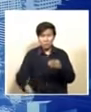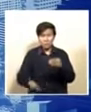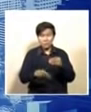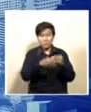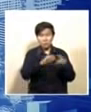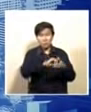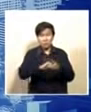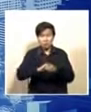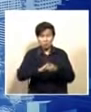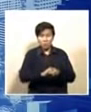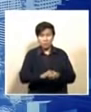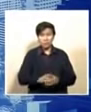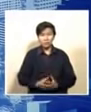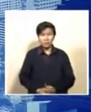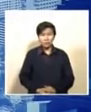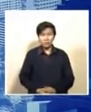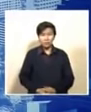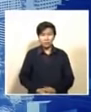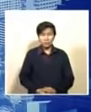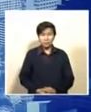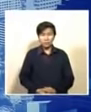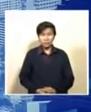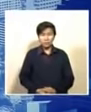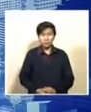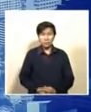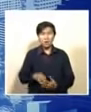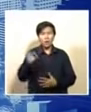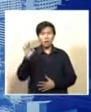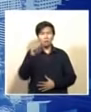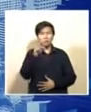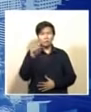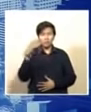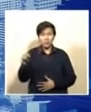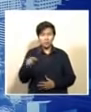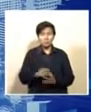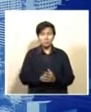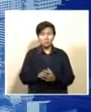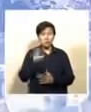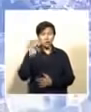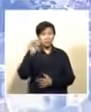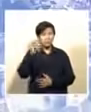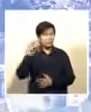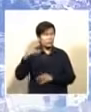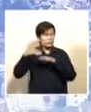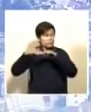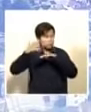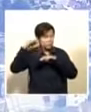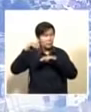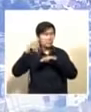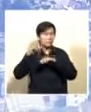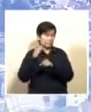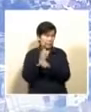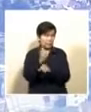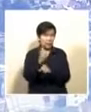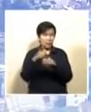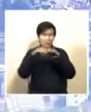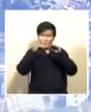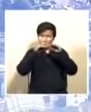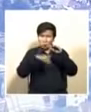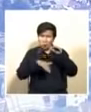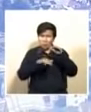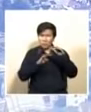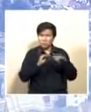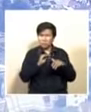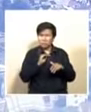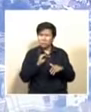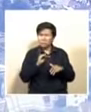เราไม่สามารถที่จะลดกราฟของการแพร่ระบาดตรงนี้ได้ต้องเป็นประเด็นที่ทางพี่น้องประชาชนคงต้องม